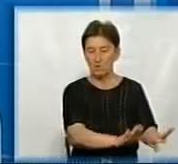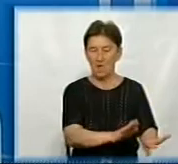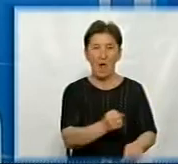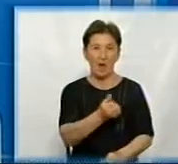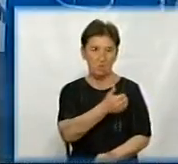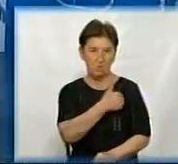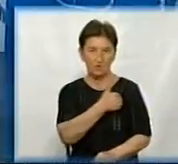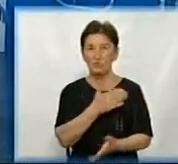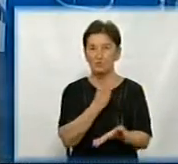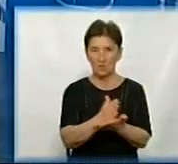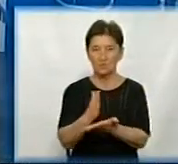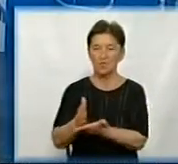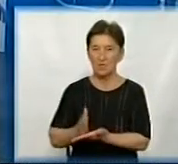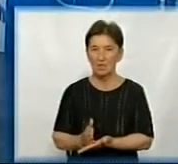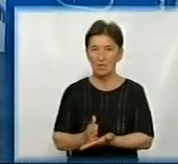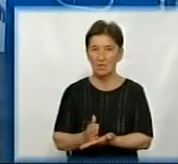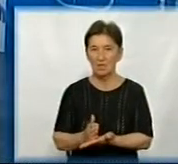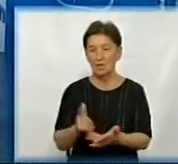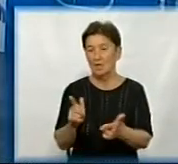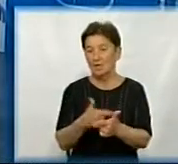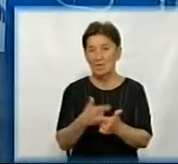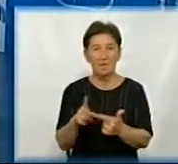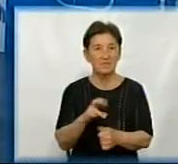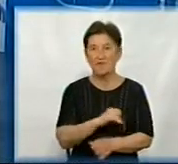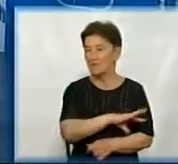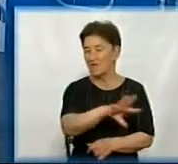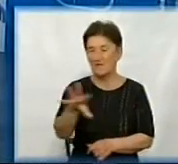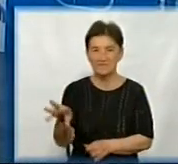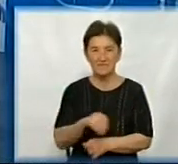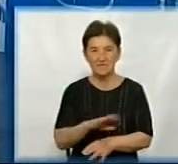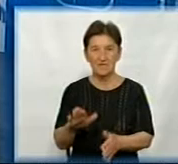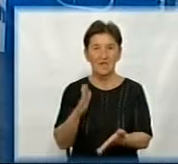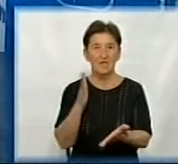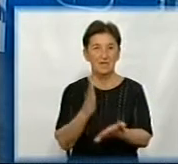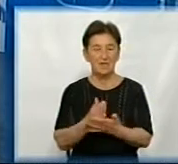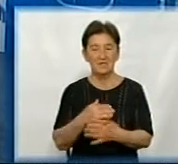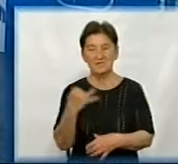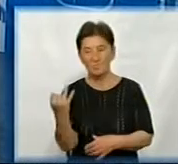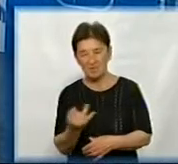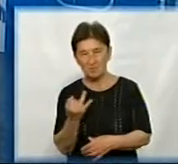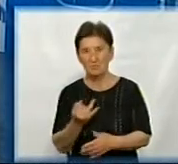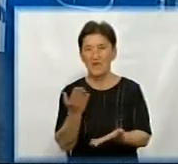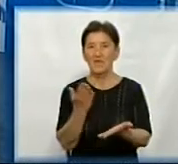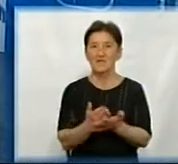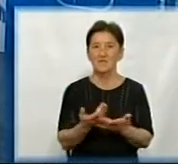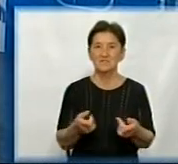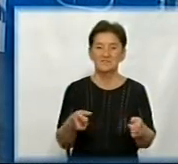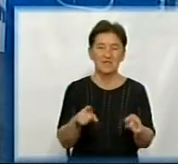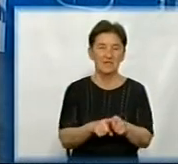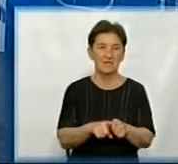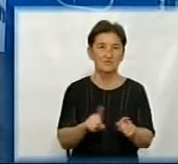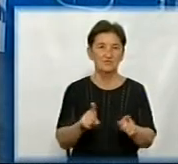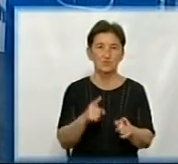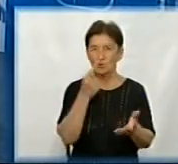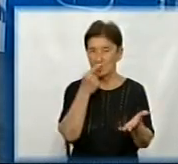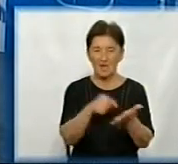бажаючих є? Є бажаючі, але не на всі об'єкти. Є бажаючі, є привабливі об'єкти, є такі, які не проходять аукціони,